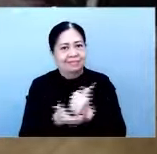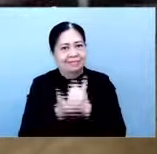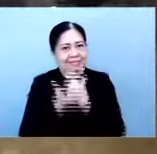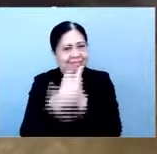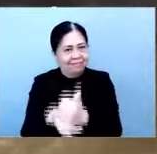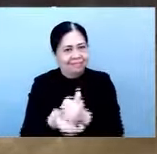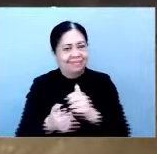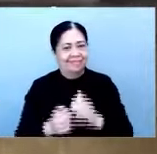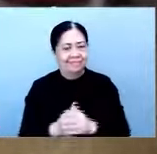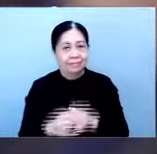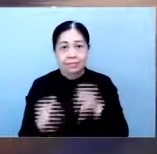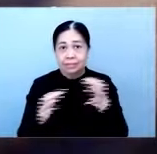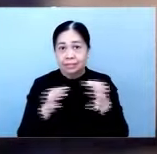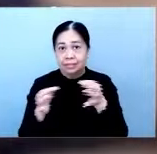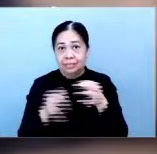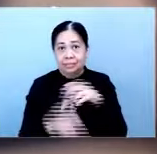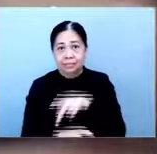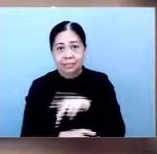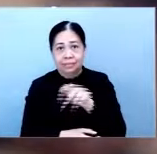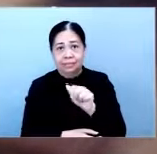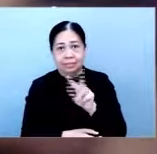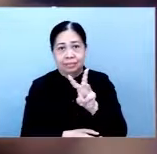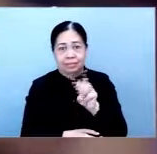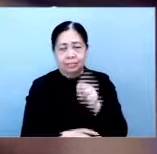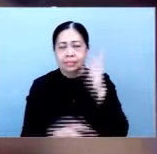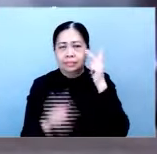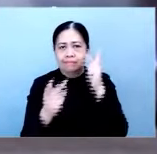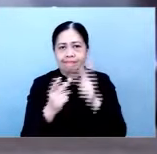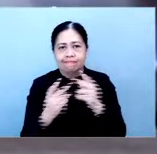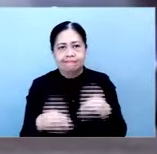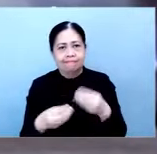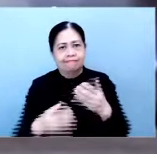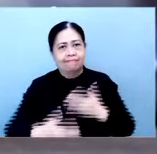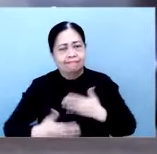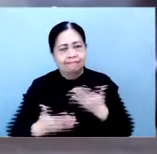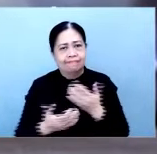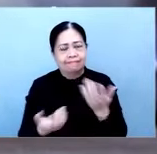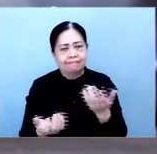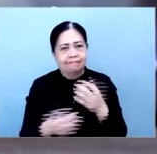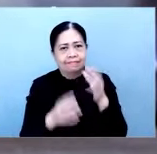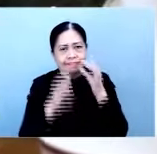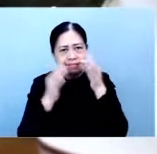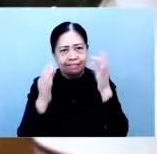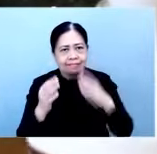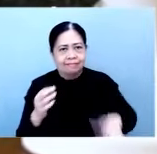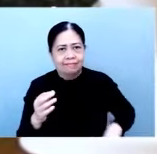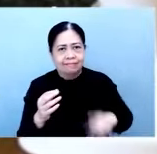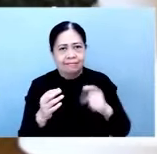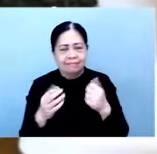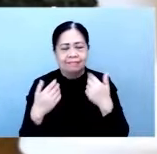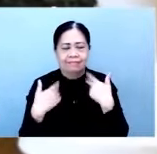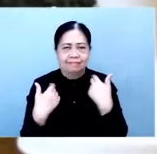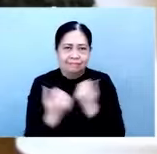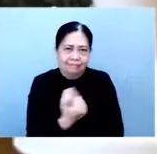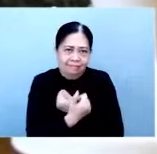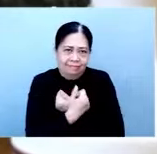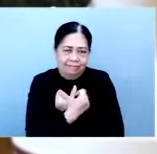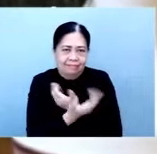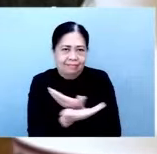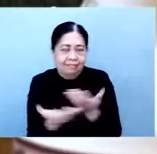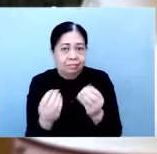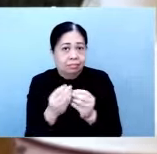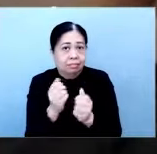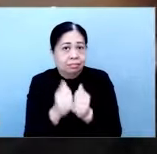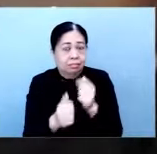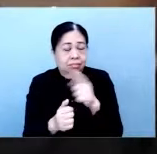pa. Paliwanag ng POS, layon nitong maparamdam sa mga aso at pusa na may nagmamahal sa kanila. Karamihan daw kasi